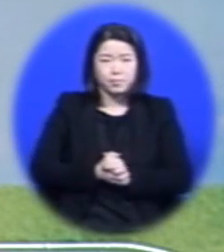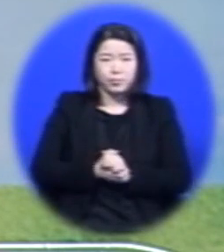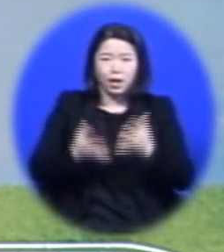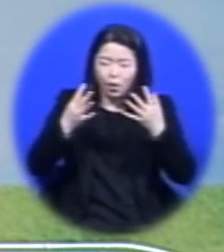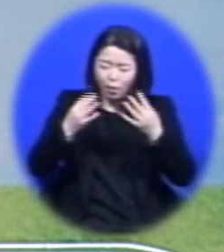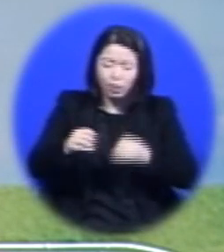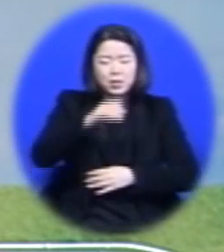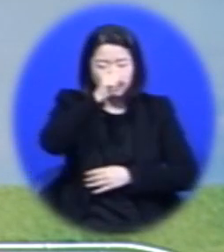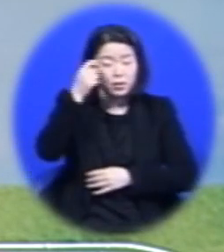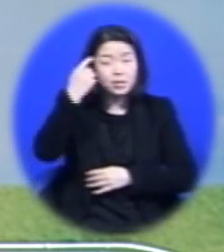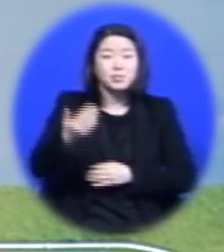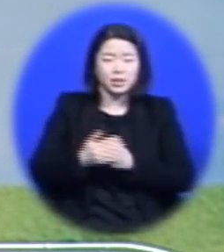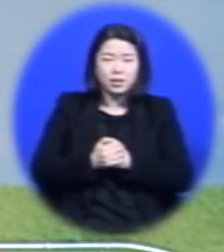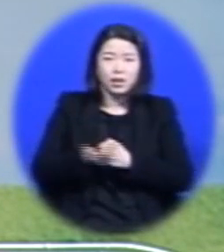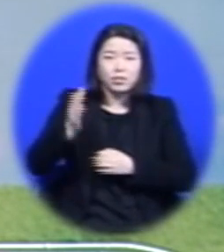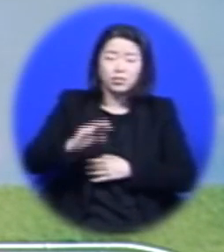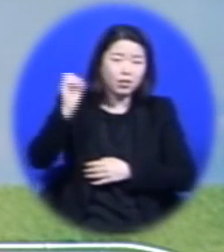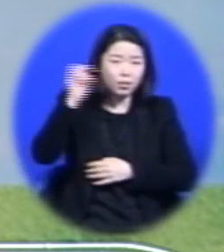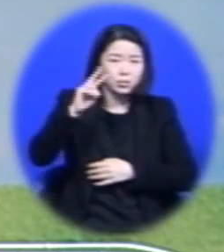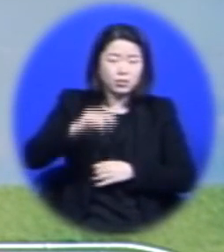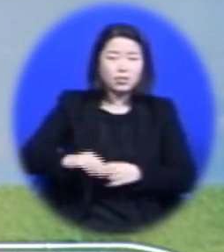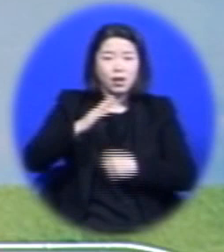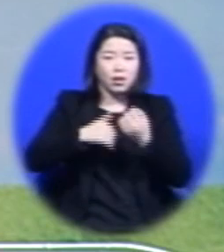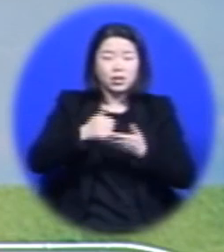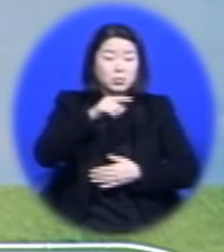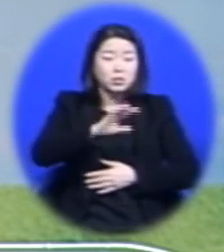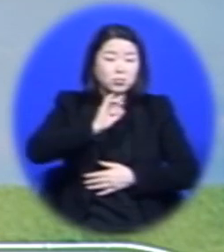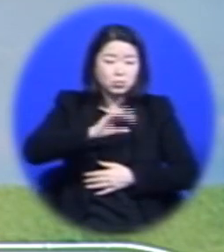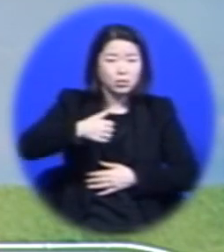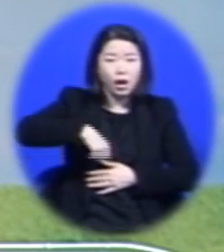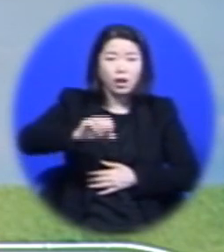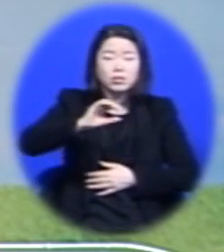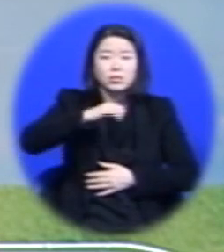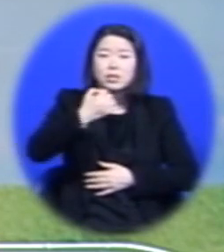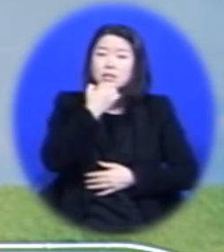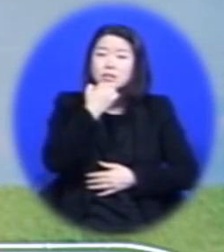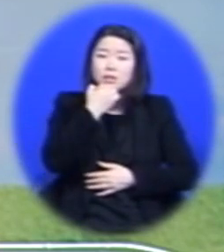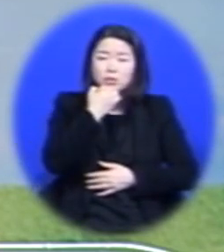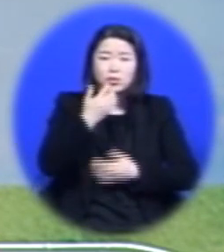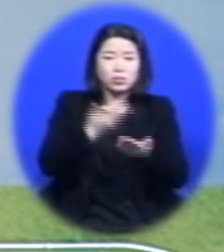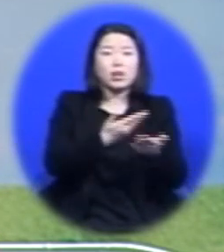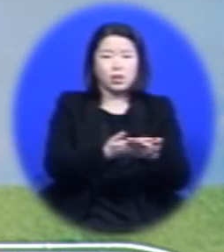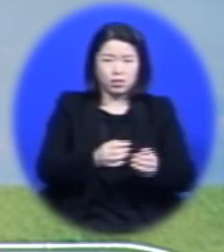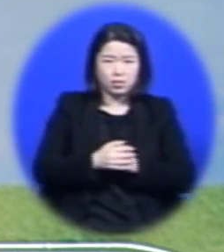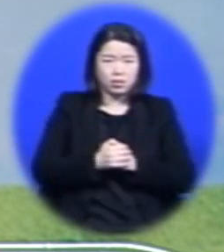얼마나 좋았겠지만 이까 근데 갑자기 하나님이 그 독자 이삭을 다치게 하는 거예요